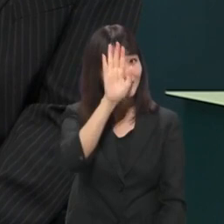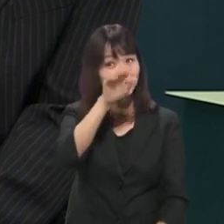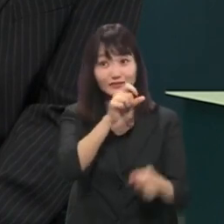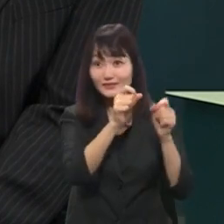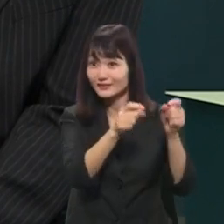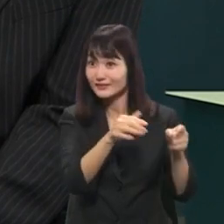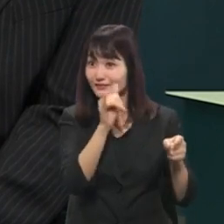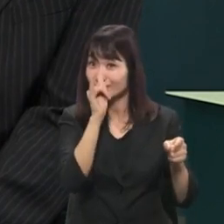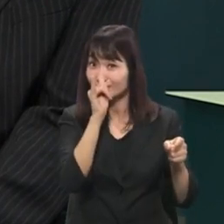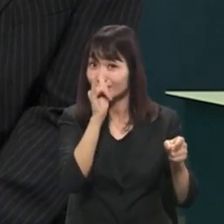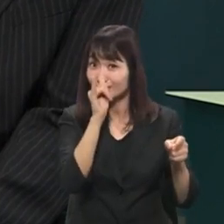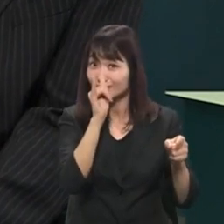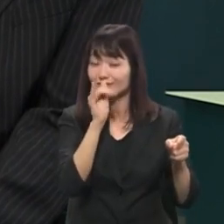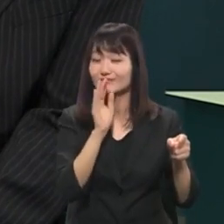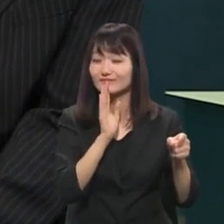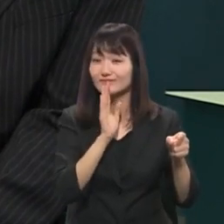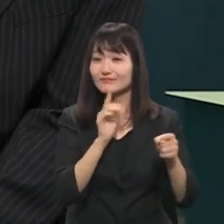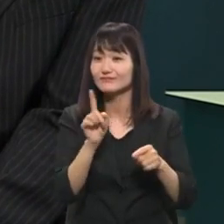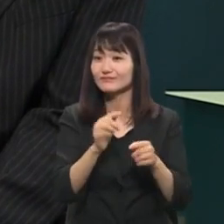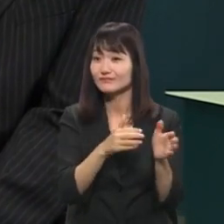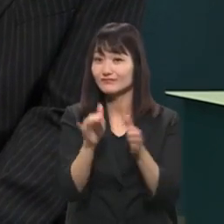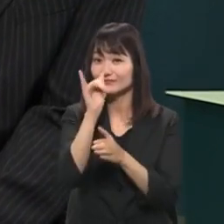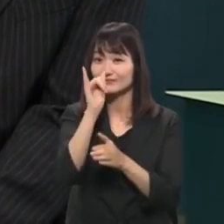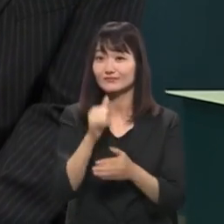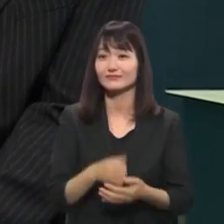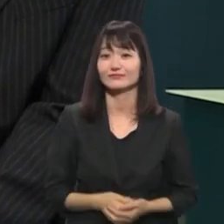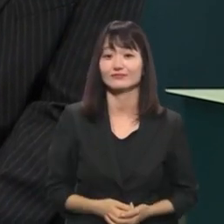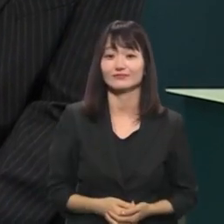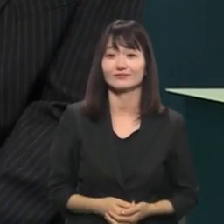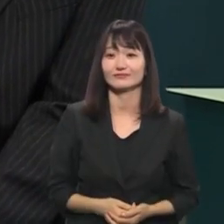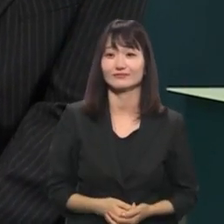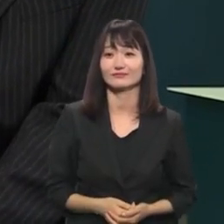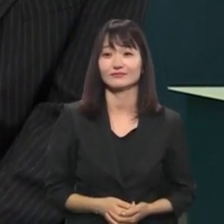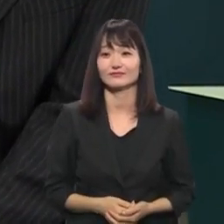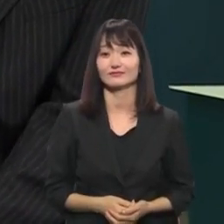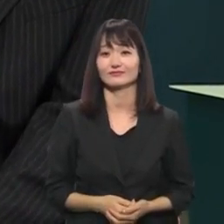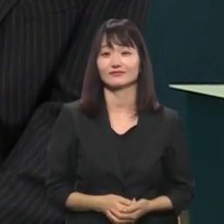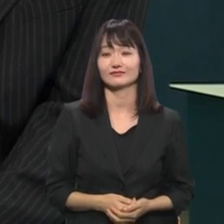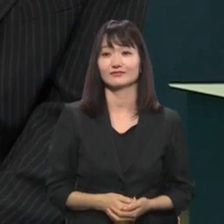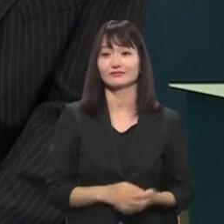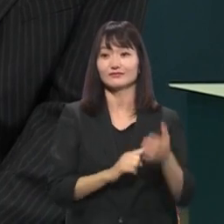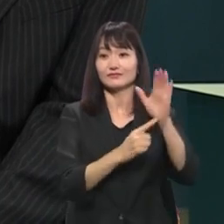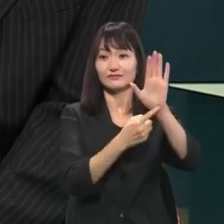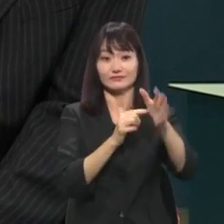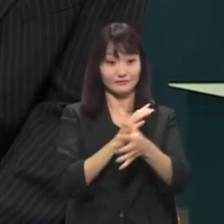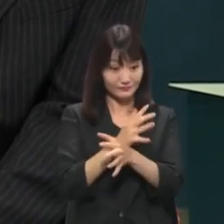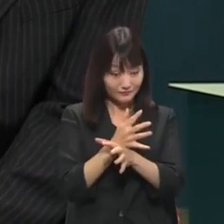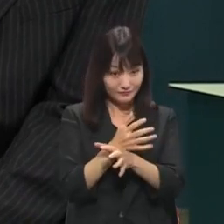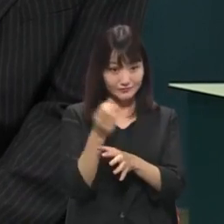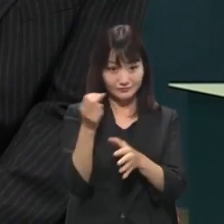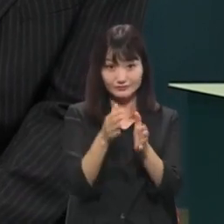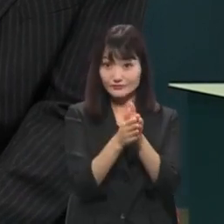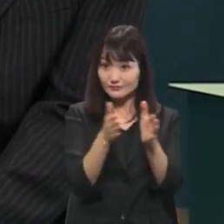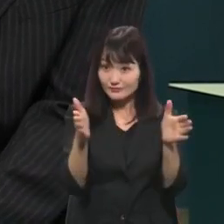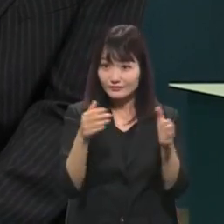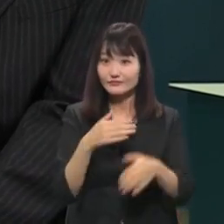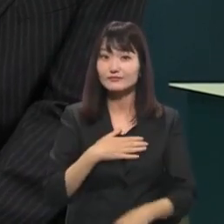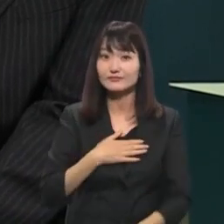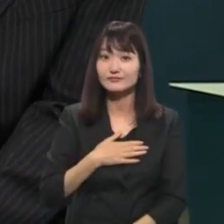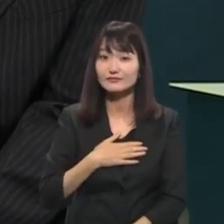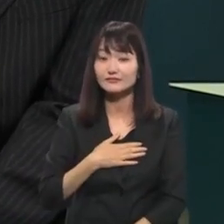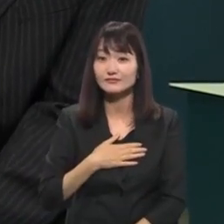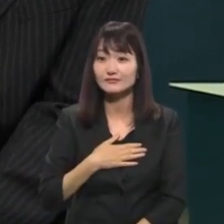있겠죠 준비하시는 거 혹시 있으세요 이제 공개 코미디가 다시 부활을 한다고 하면 저희도